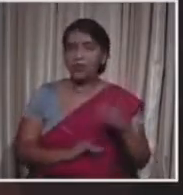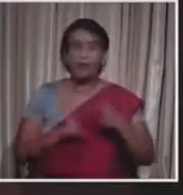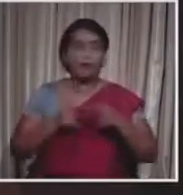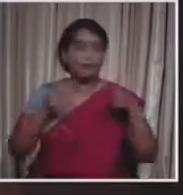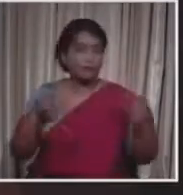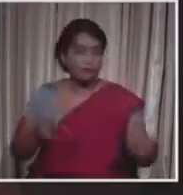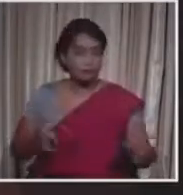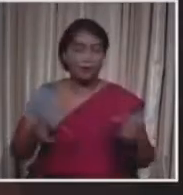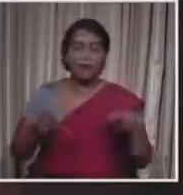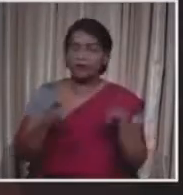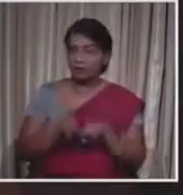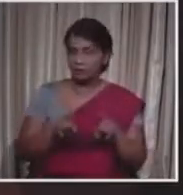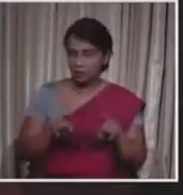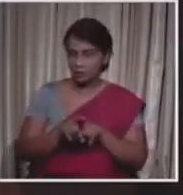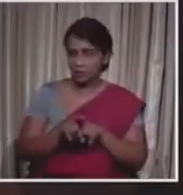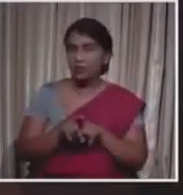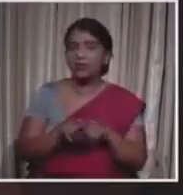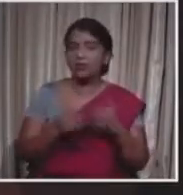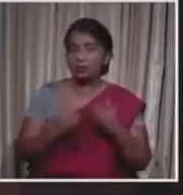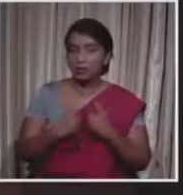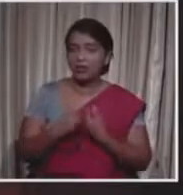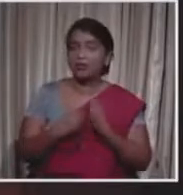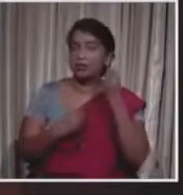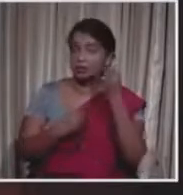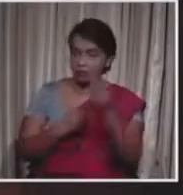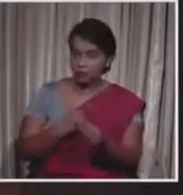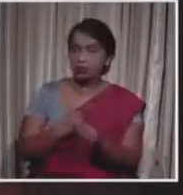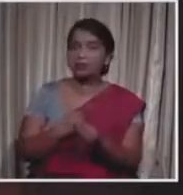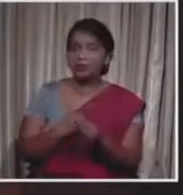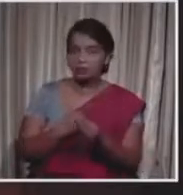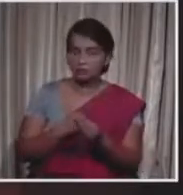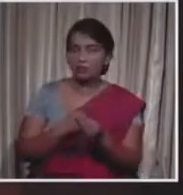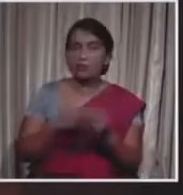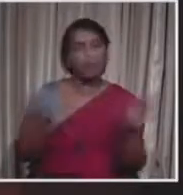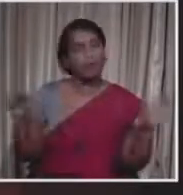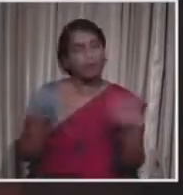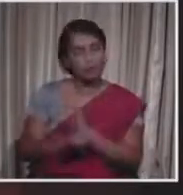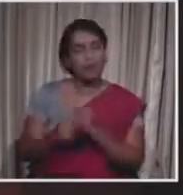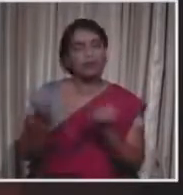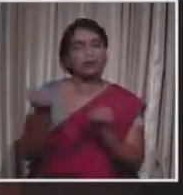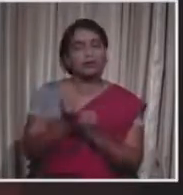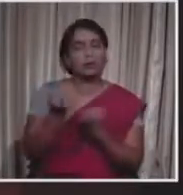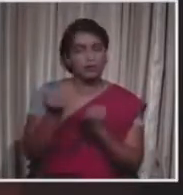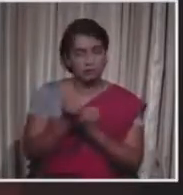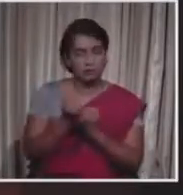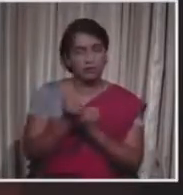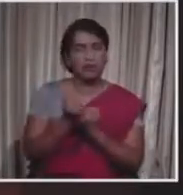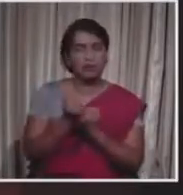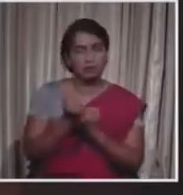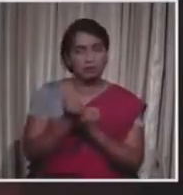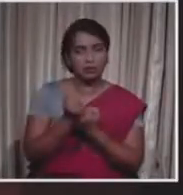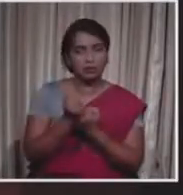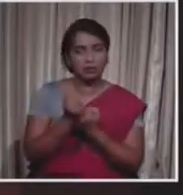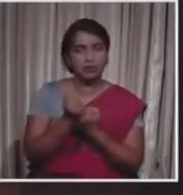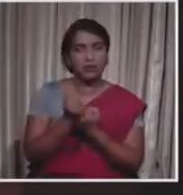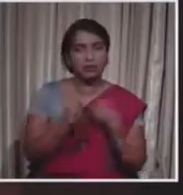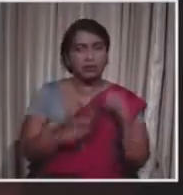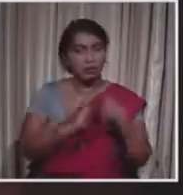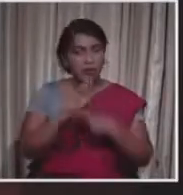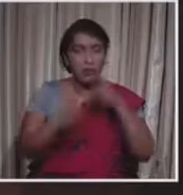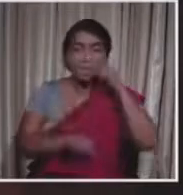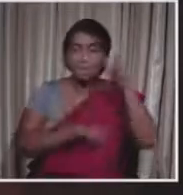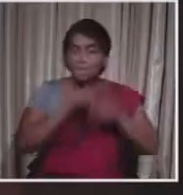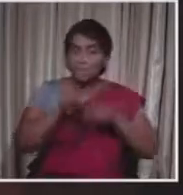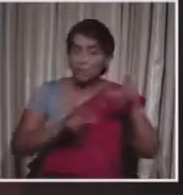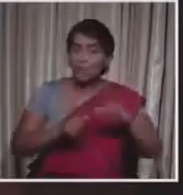විපක්ෂයක් හැටියට අපිට දෙන්න පුළුවන් උපරිම සහයෝගය මේ රටේ